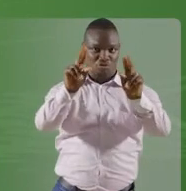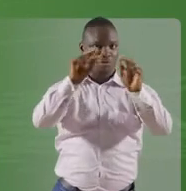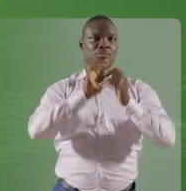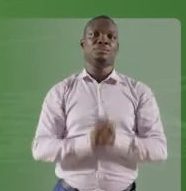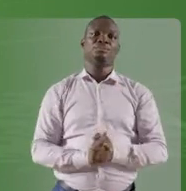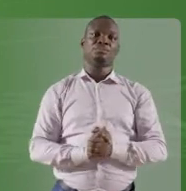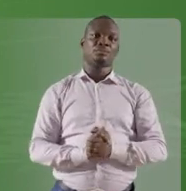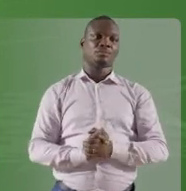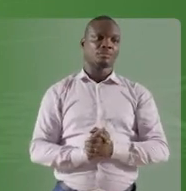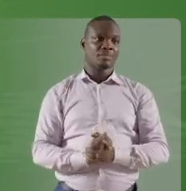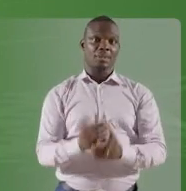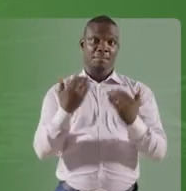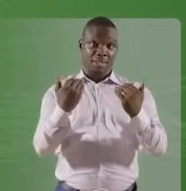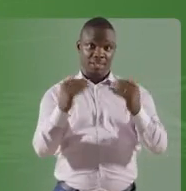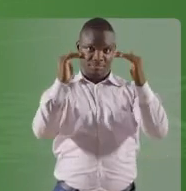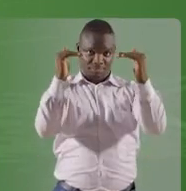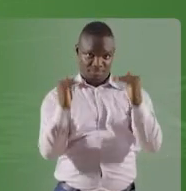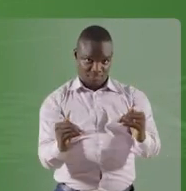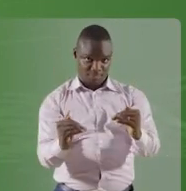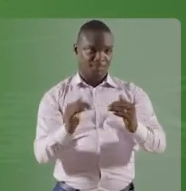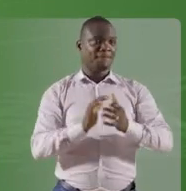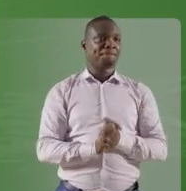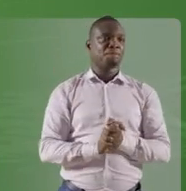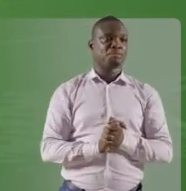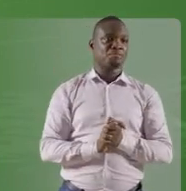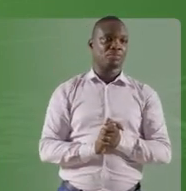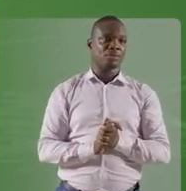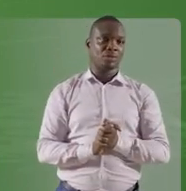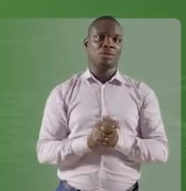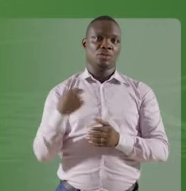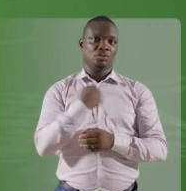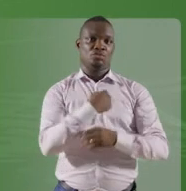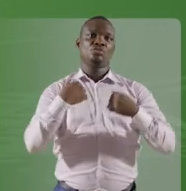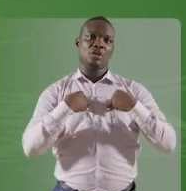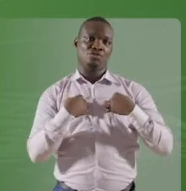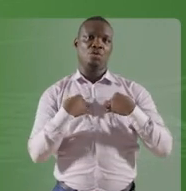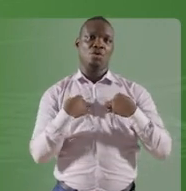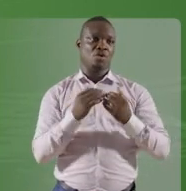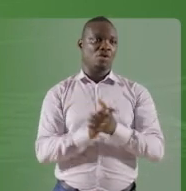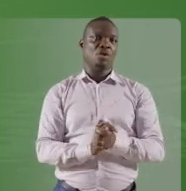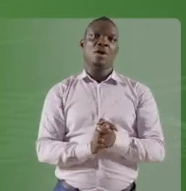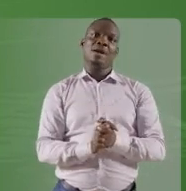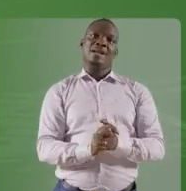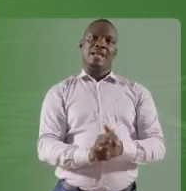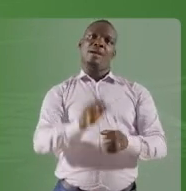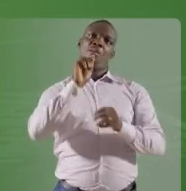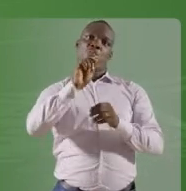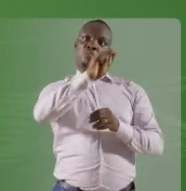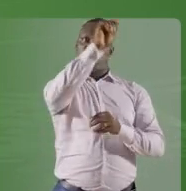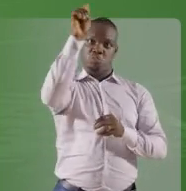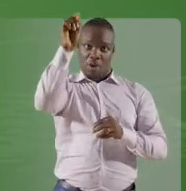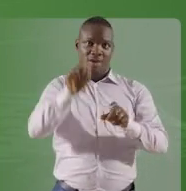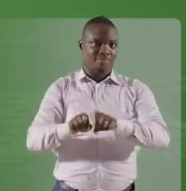La prochaine configuration que nous vous présentons, c'est les points cocycliques.